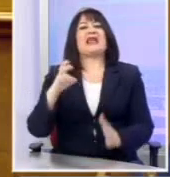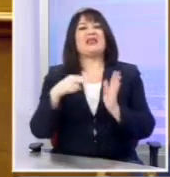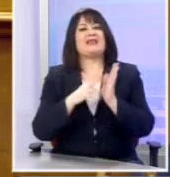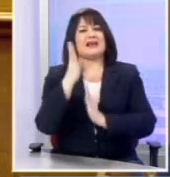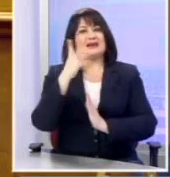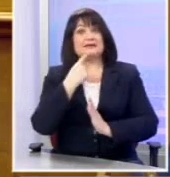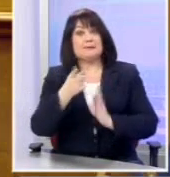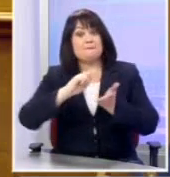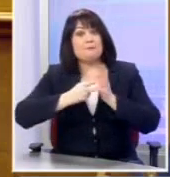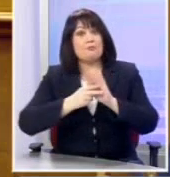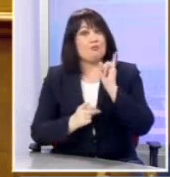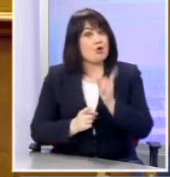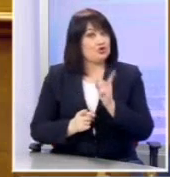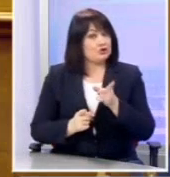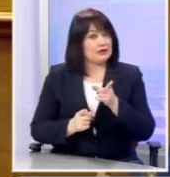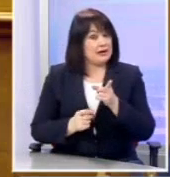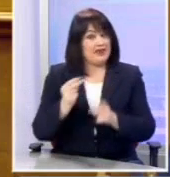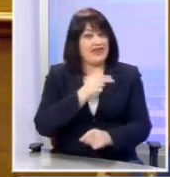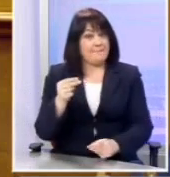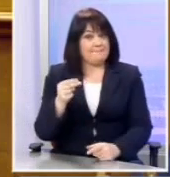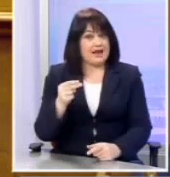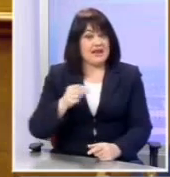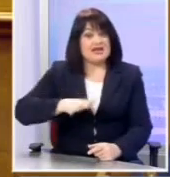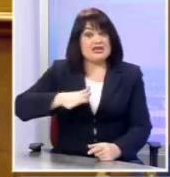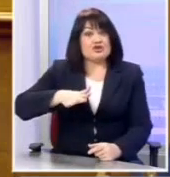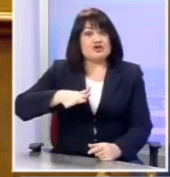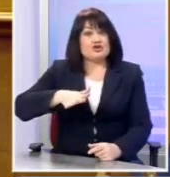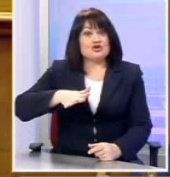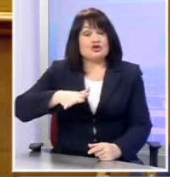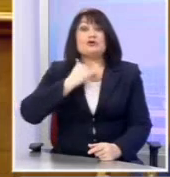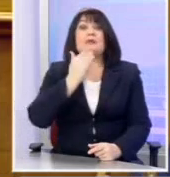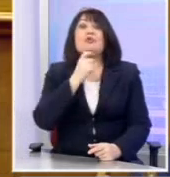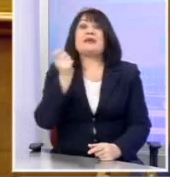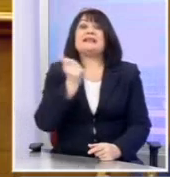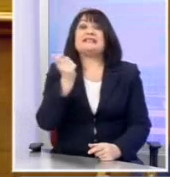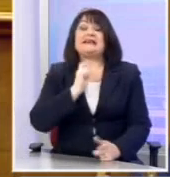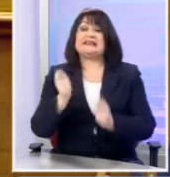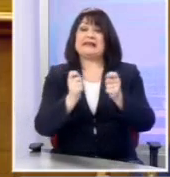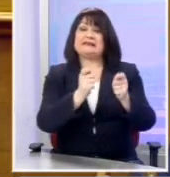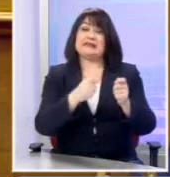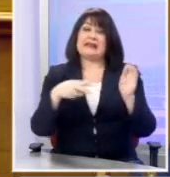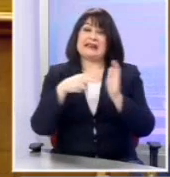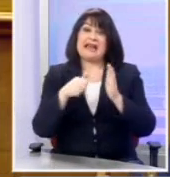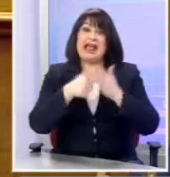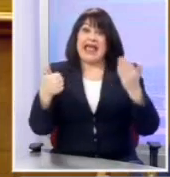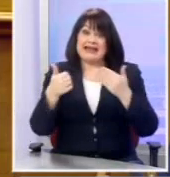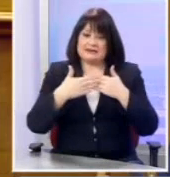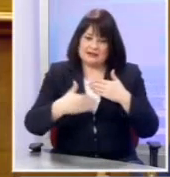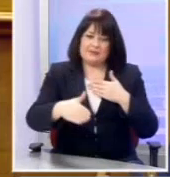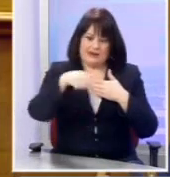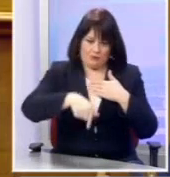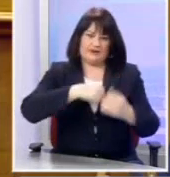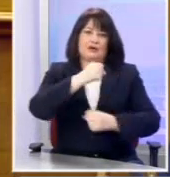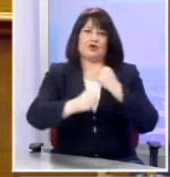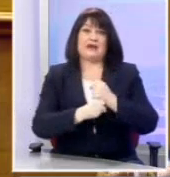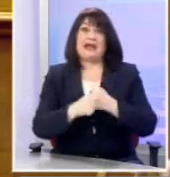τον κόδωνα του κινδύνου για το ισχυρό ενδεχόμενο αδυναμίας πληρωμής των συντάξεων από το 2016, δηλαδή από φέτος.